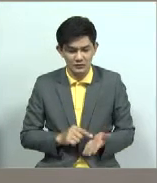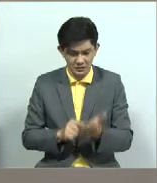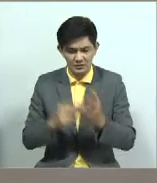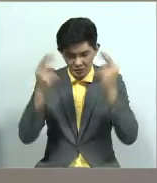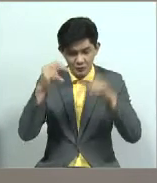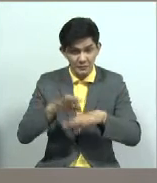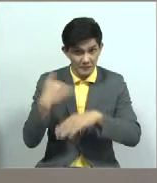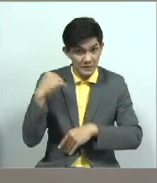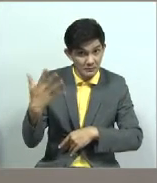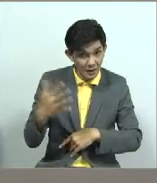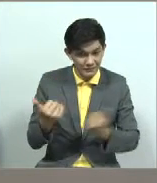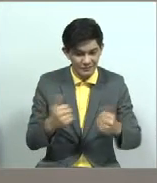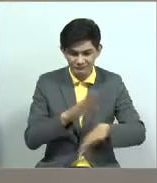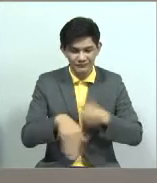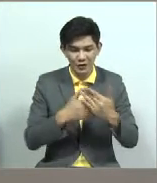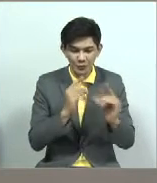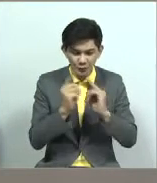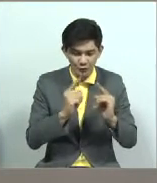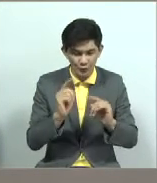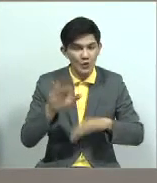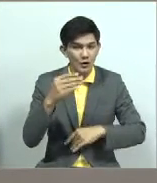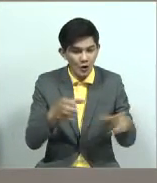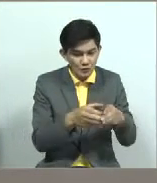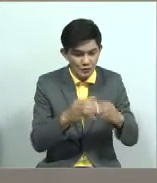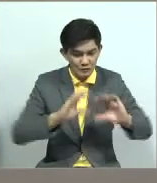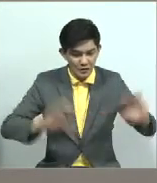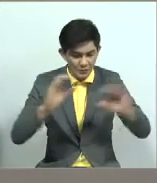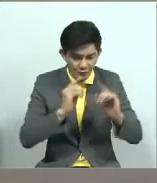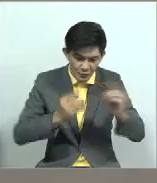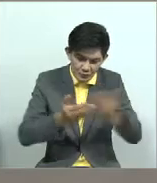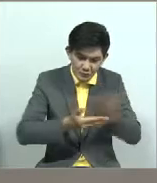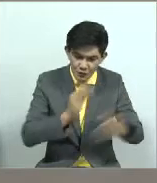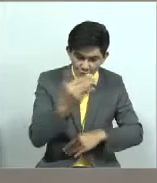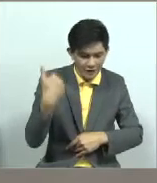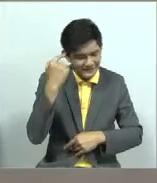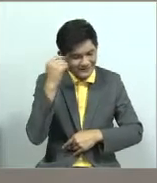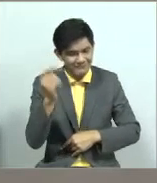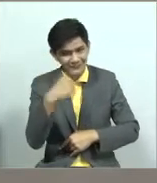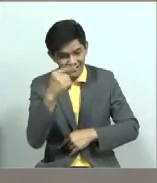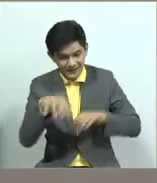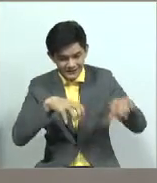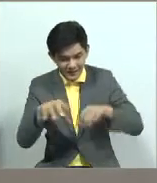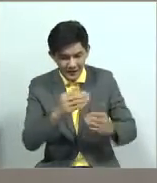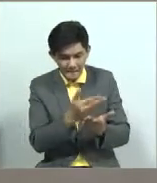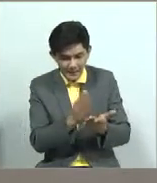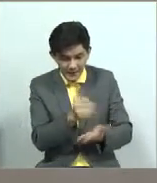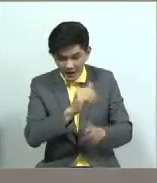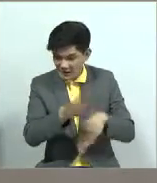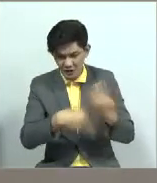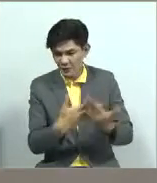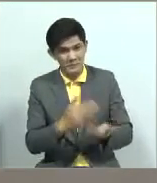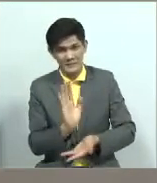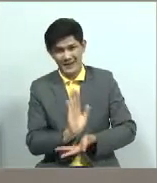ายก อ้าวแต่ทั้งหมดก็ต้องพักก็ต้องคุยกันมาพักร่วมรัฐบาลต้องคุยไปก่อนสิไม่ใช่จะใครจะไปจัดแจงได้ทั้งหมดเราไม่ได้หรอก